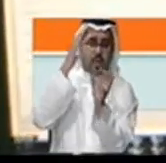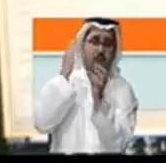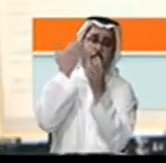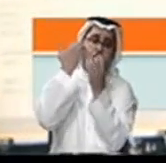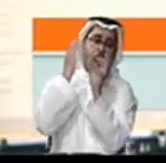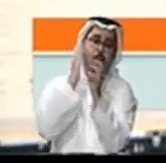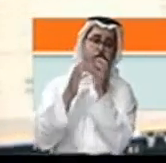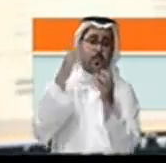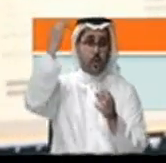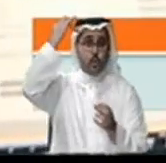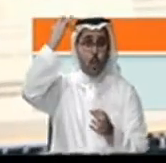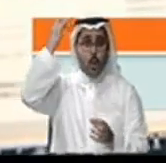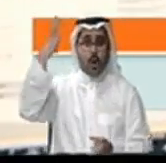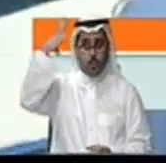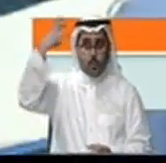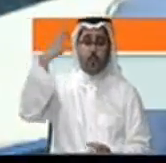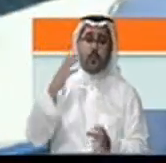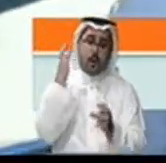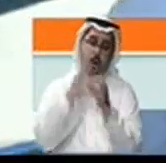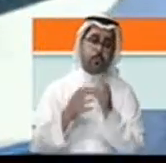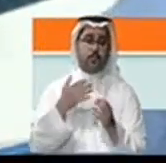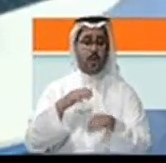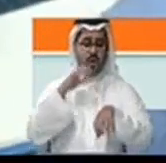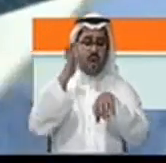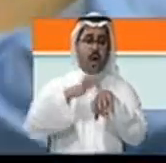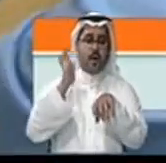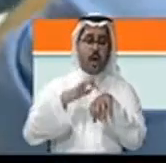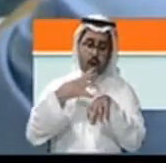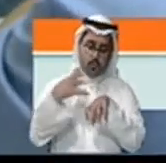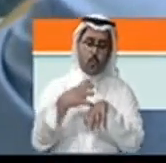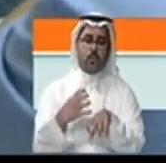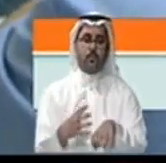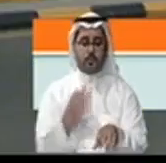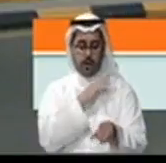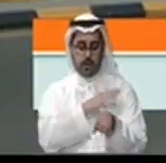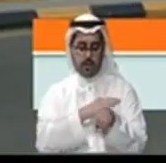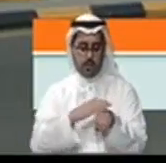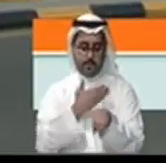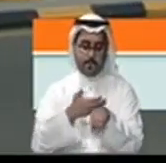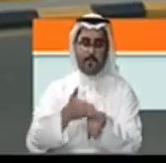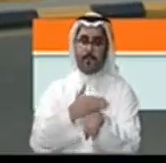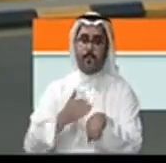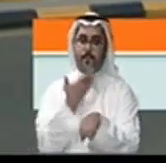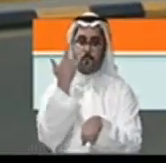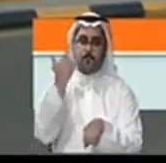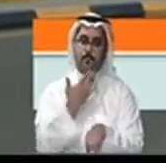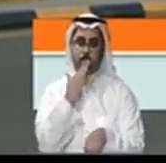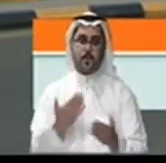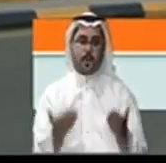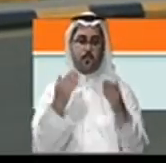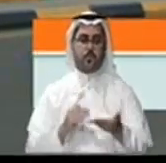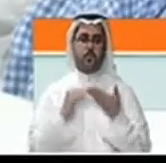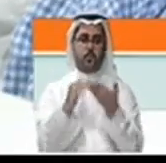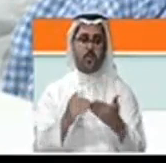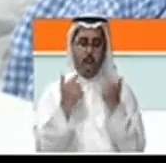ورم من الدماغ، وتكللت ولله الحمد بالنجاح بعد أن وصل إلى المستشفى كحالة إنقاذ